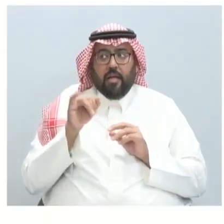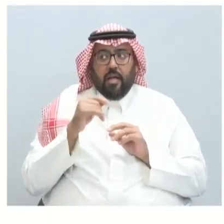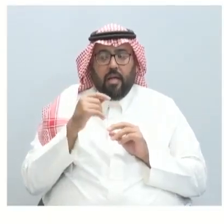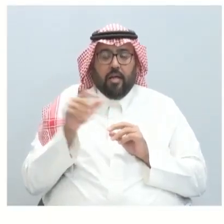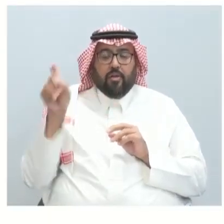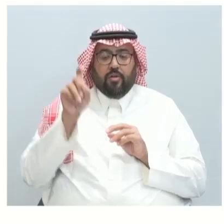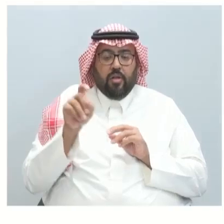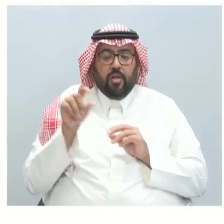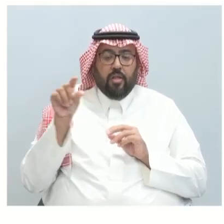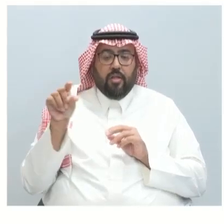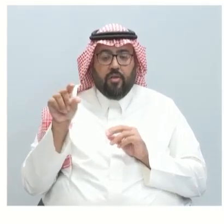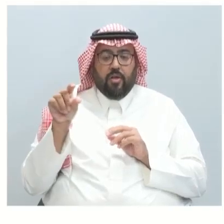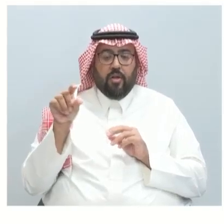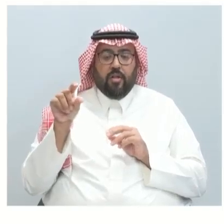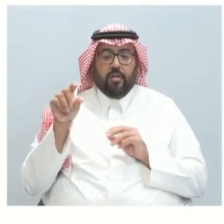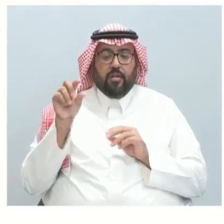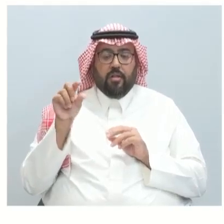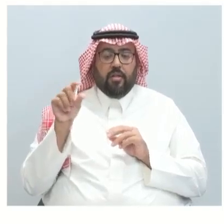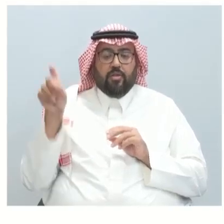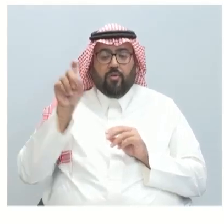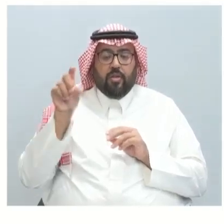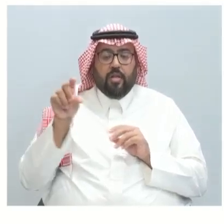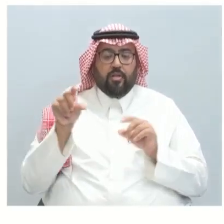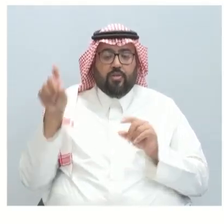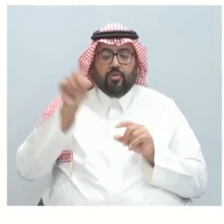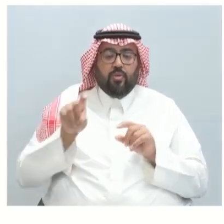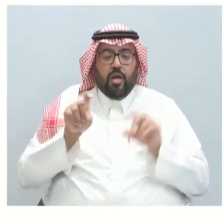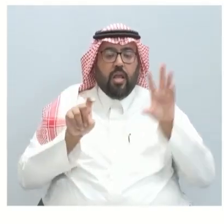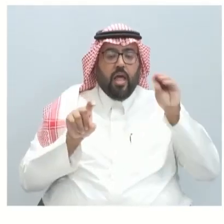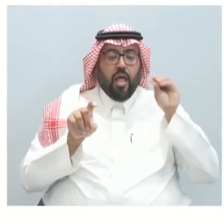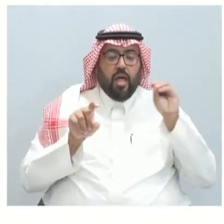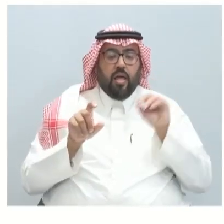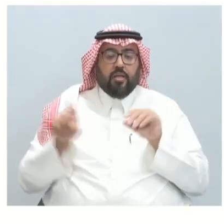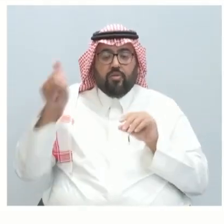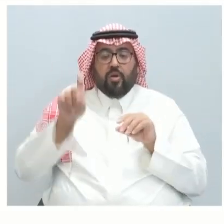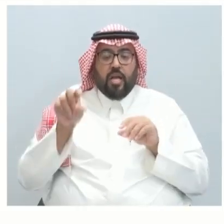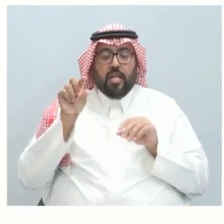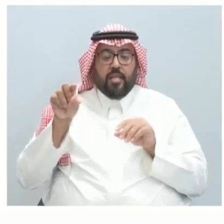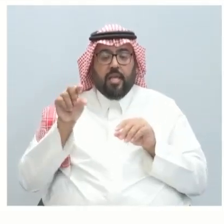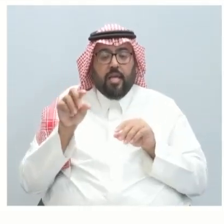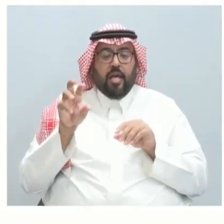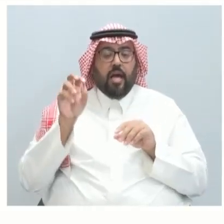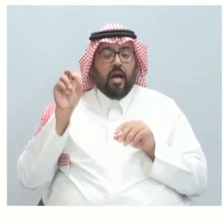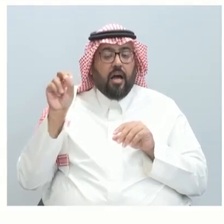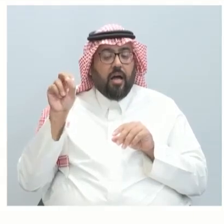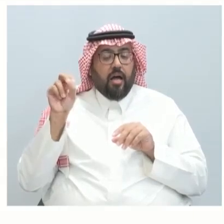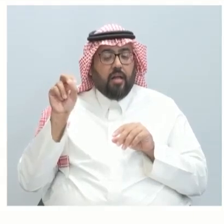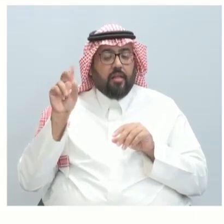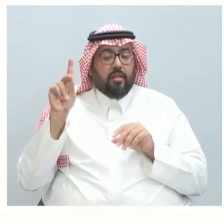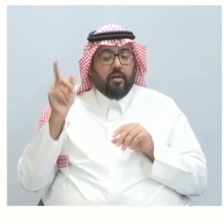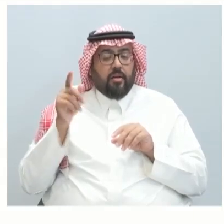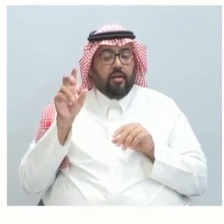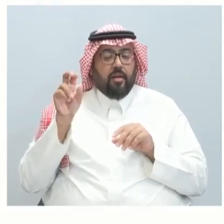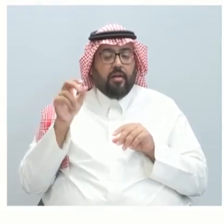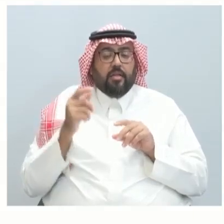في السؤال دال والسؤال هاء مبدعين بارك الله فيكم اذا في السؤال ابنائي وبناتي دال هنا لدينا القطر